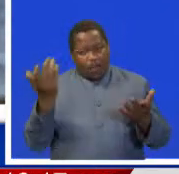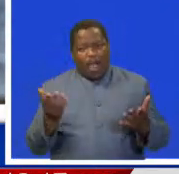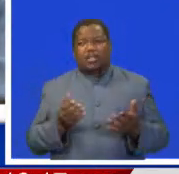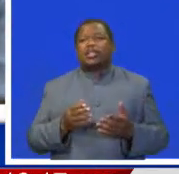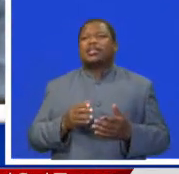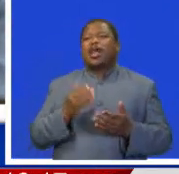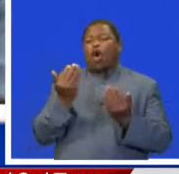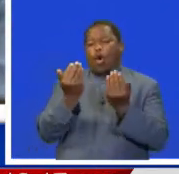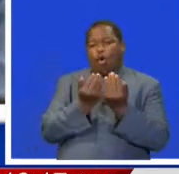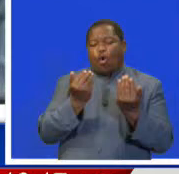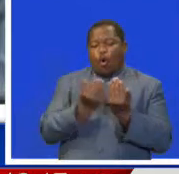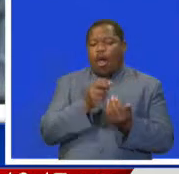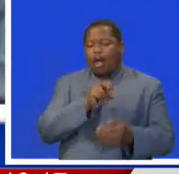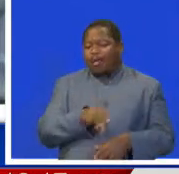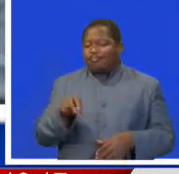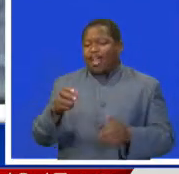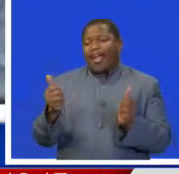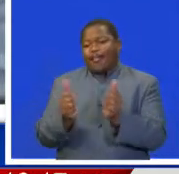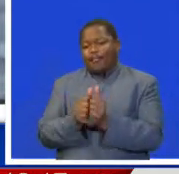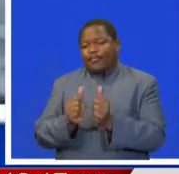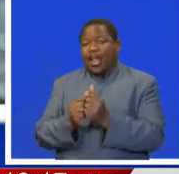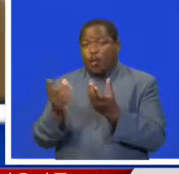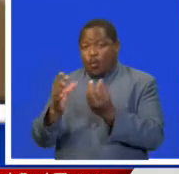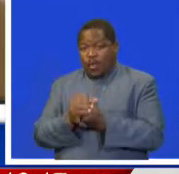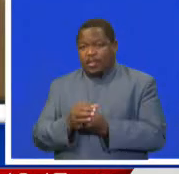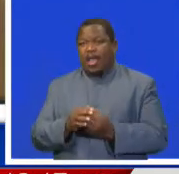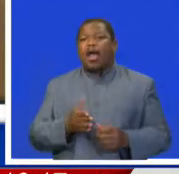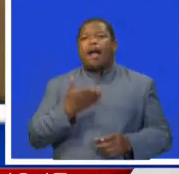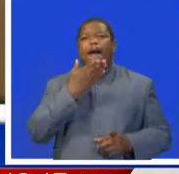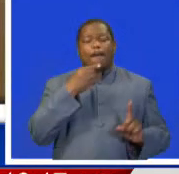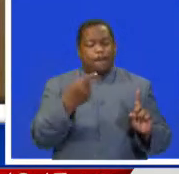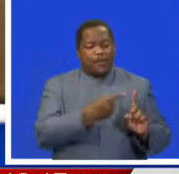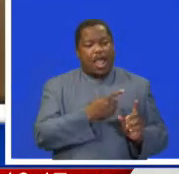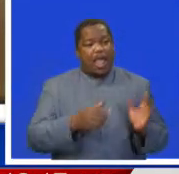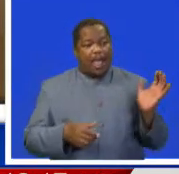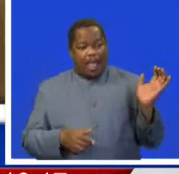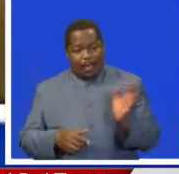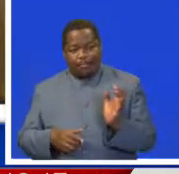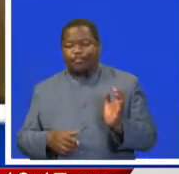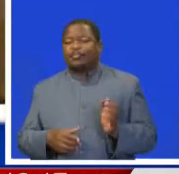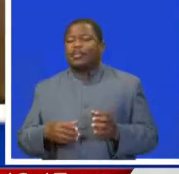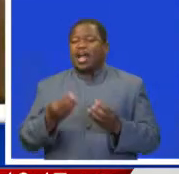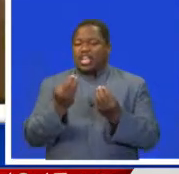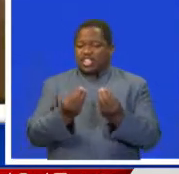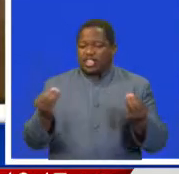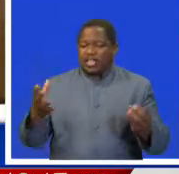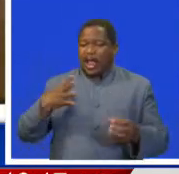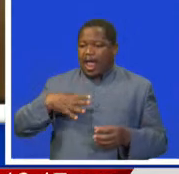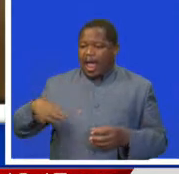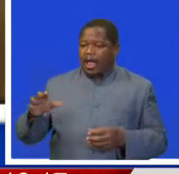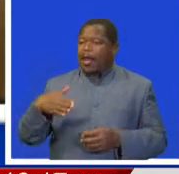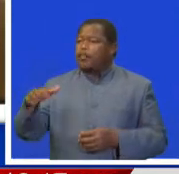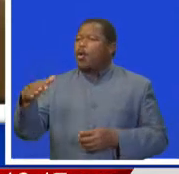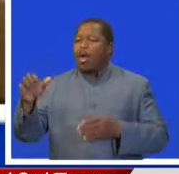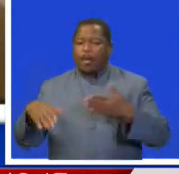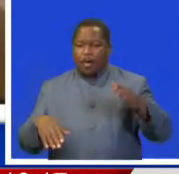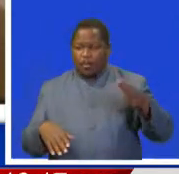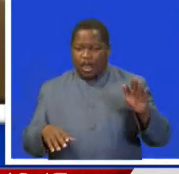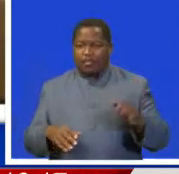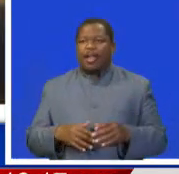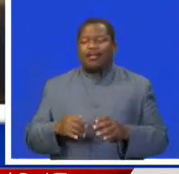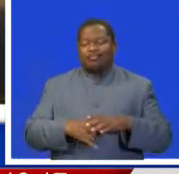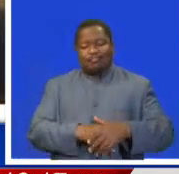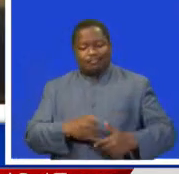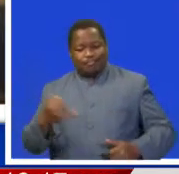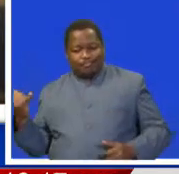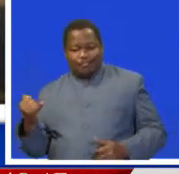acoshe bonke lalabanye banfana bekahamba nabo. Bese sowukhipha umukhwa amubambe amfonsele ehlathini. Ngalamanye